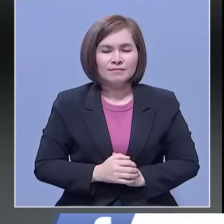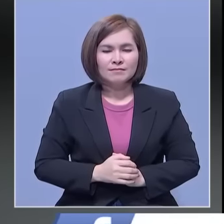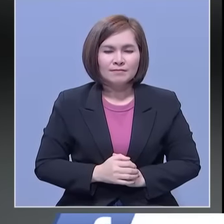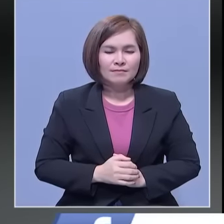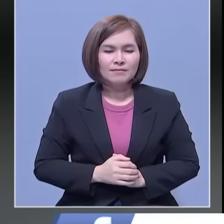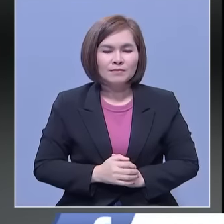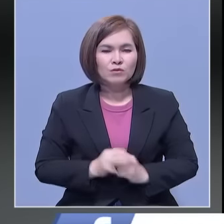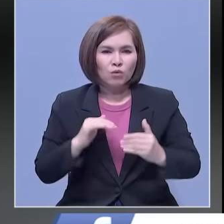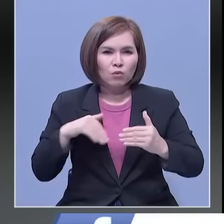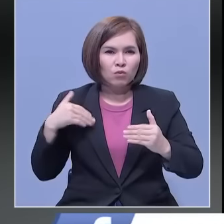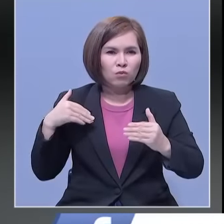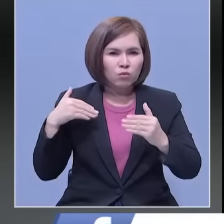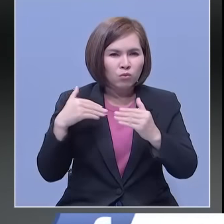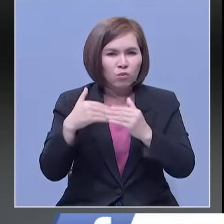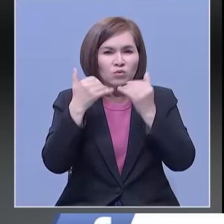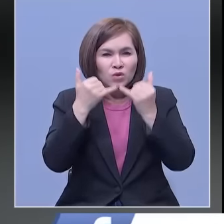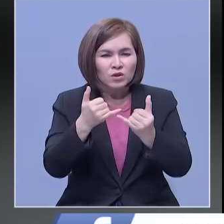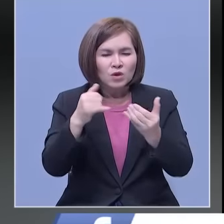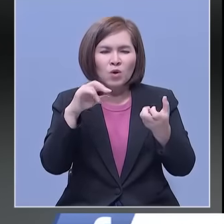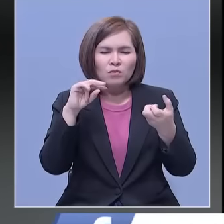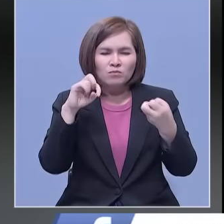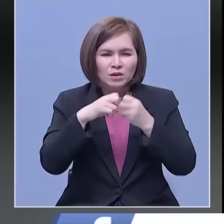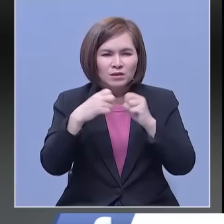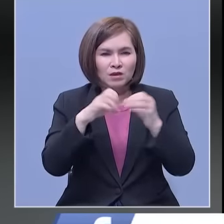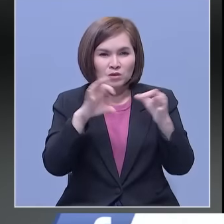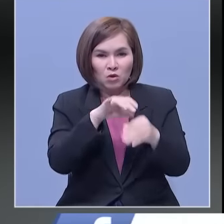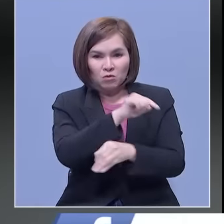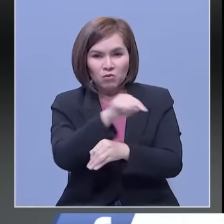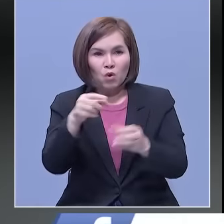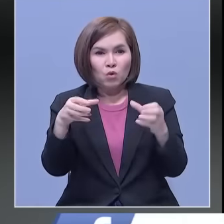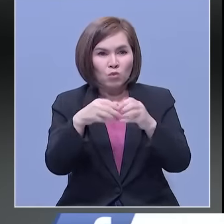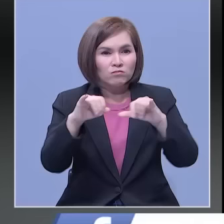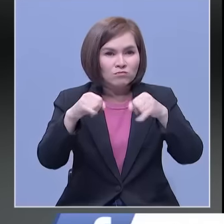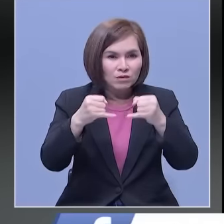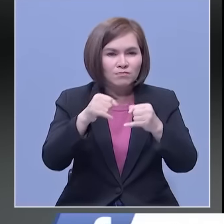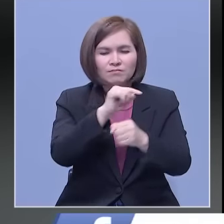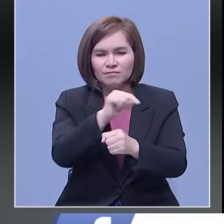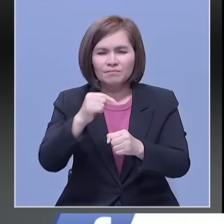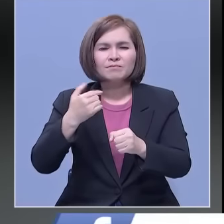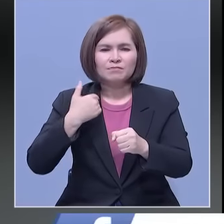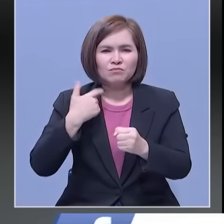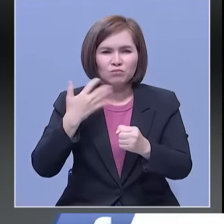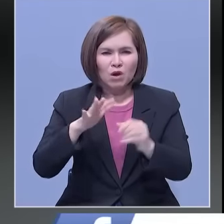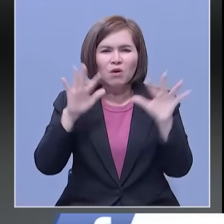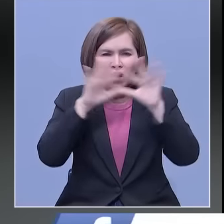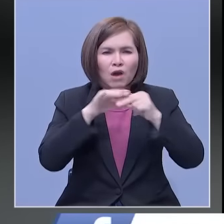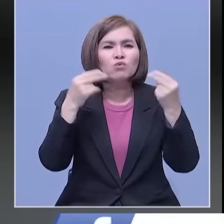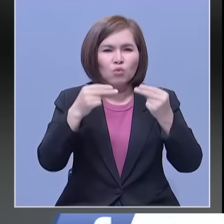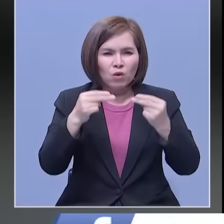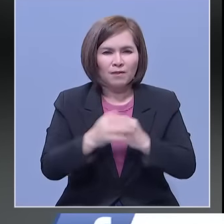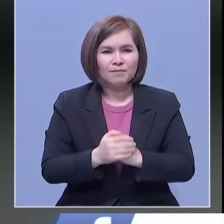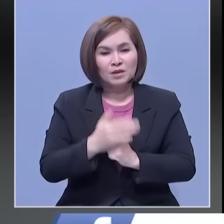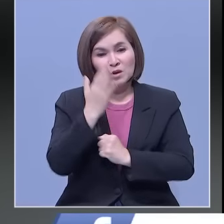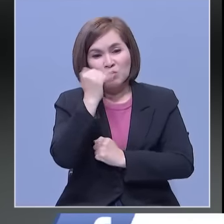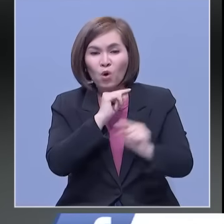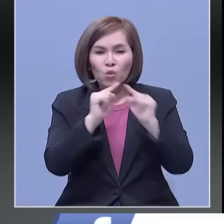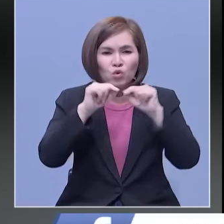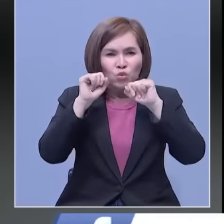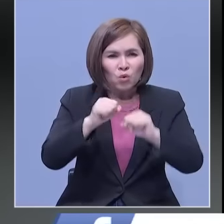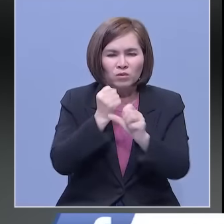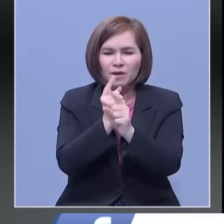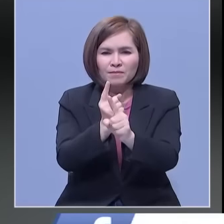มาถึงจุดที่ที่เกิดสงครามสั่งสอนกันบ้างแล้วอือนะครับเพราะว่าการนะครับการเบี้ยวกันหลายครั้ง